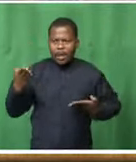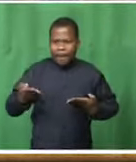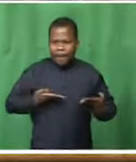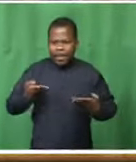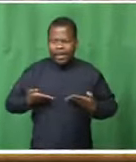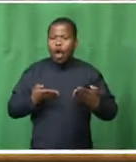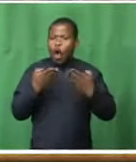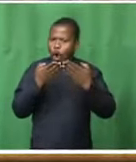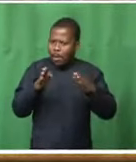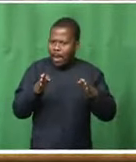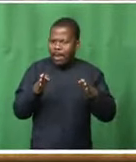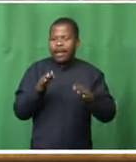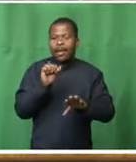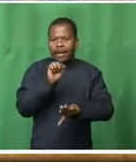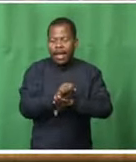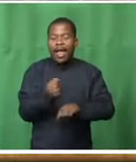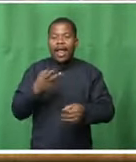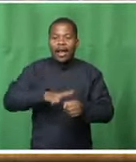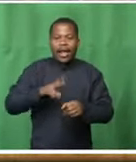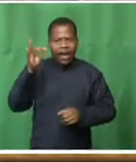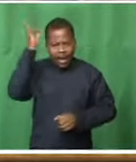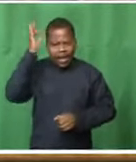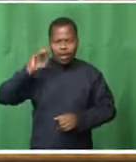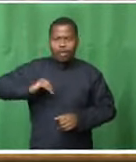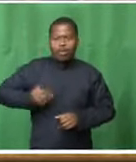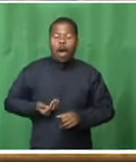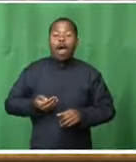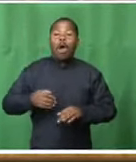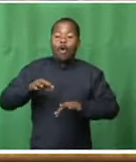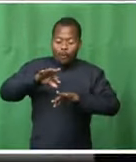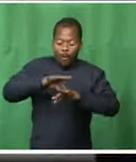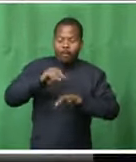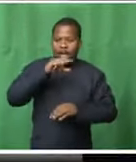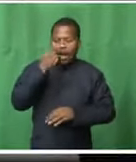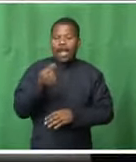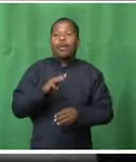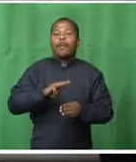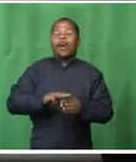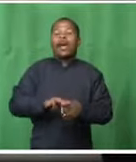lapho isingethwe khona inkosikadi Makela Fokiane.